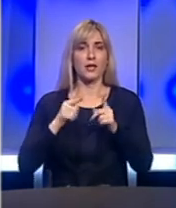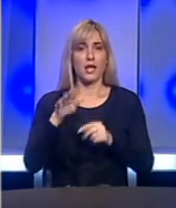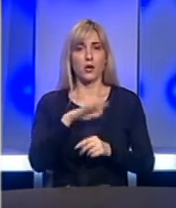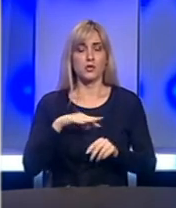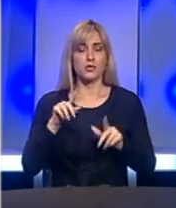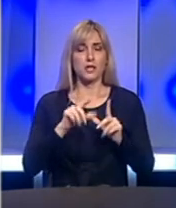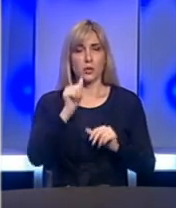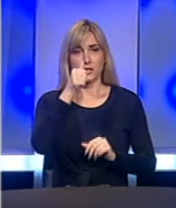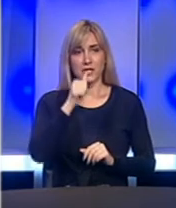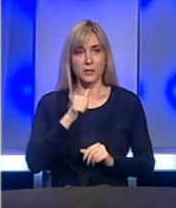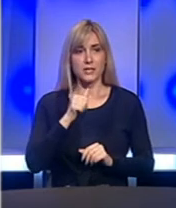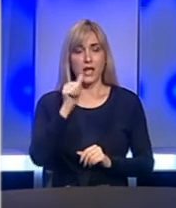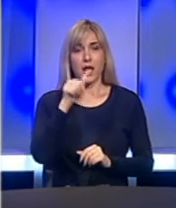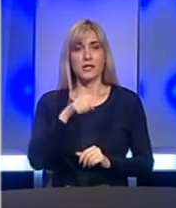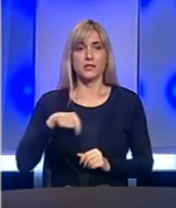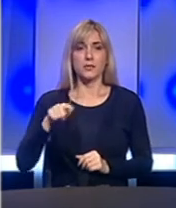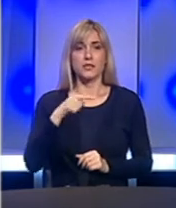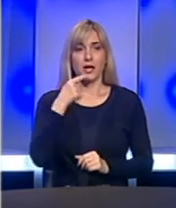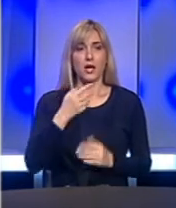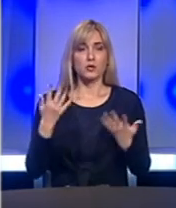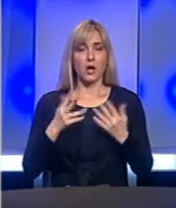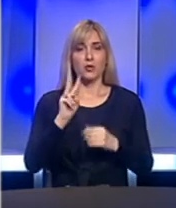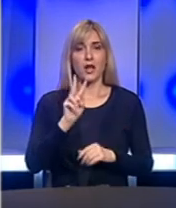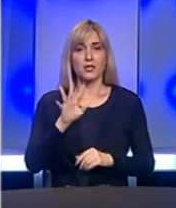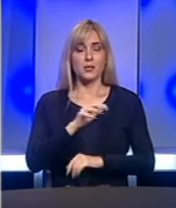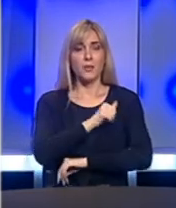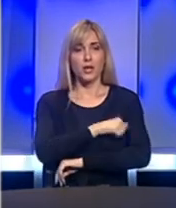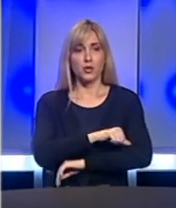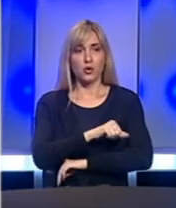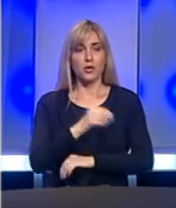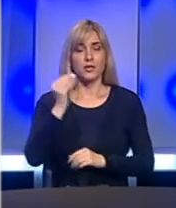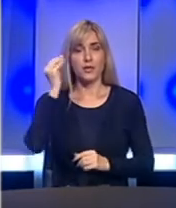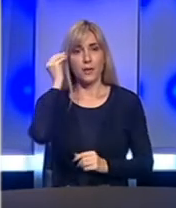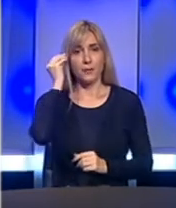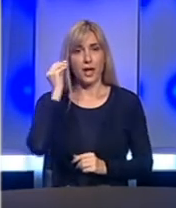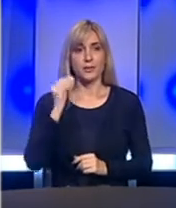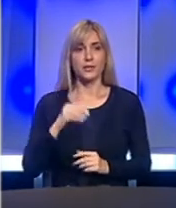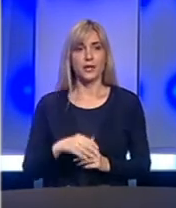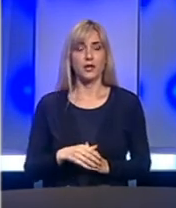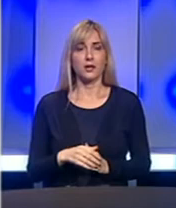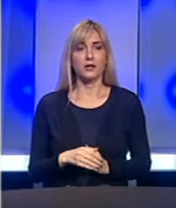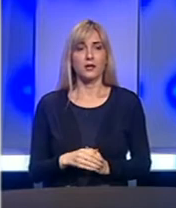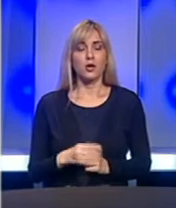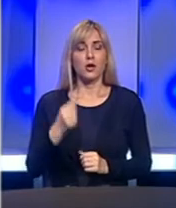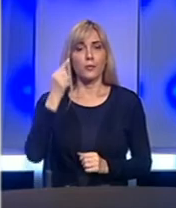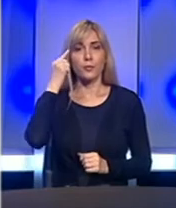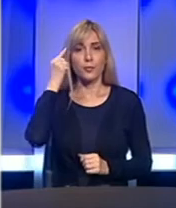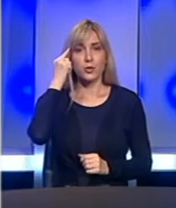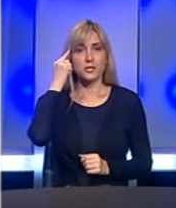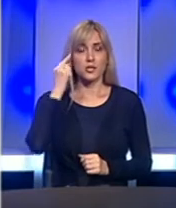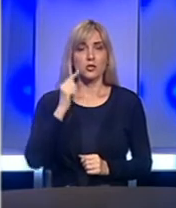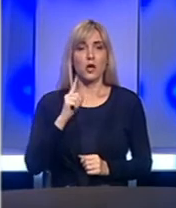Srebrenici. A Srebreničani kažu kako 25 godina pamte, pokopavaju, posjećaju